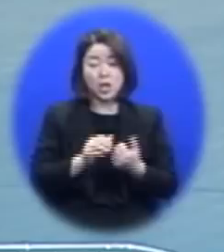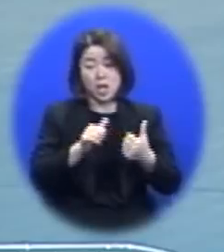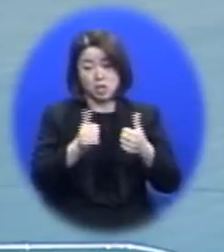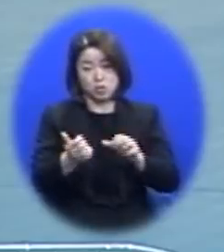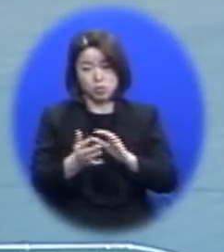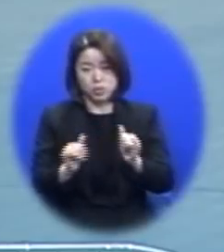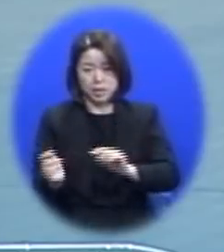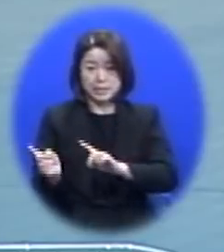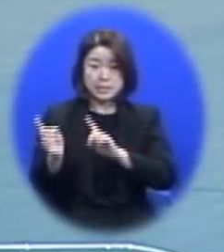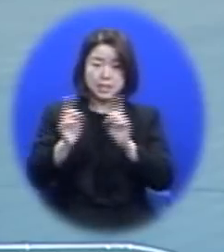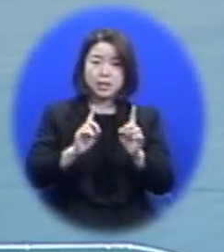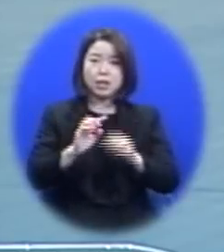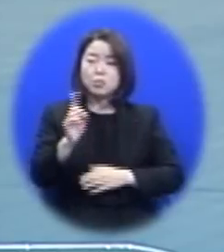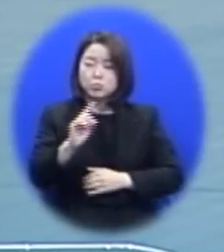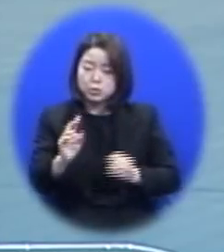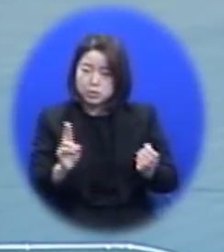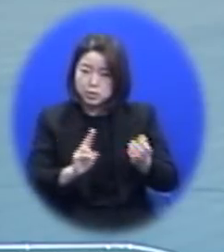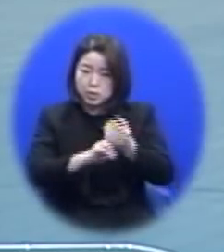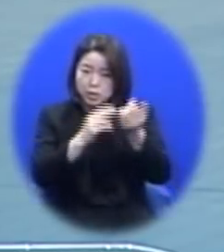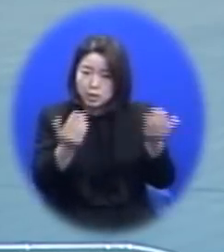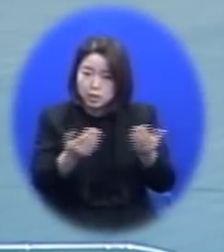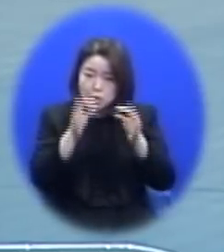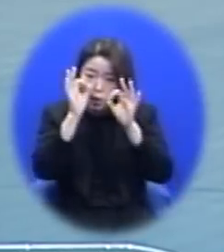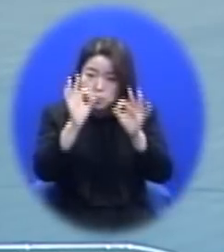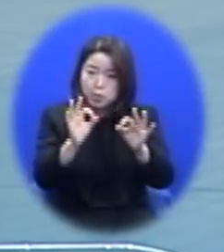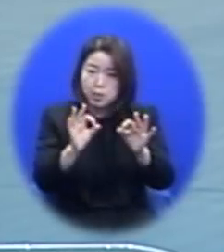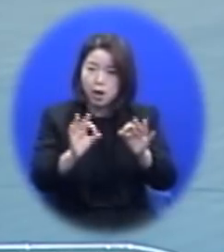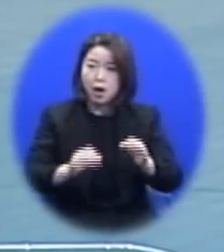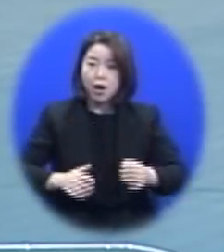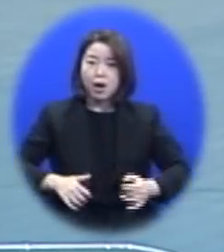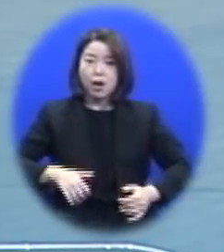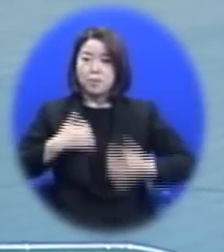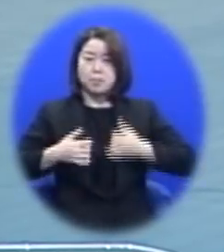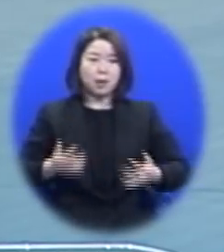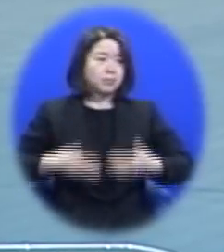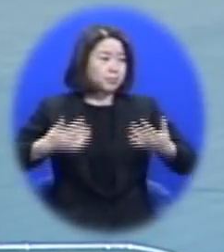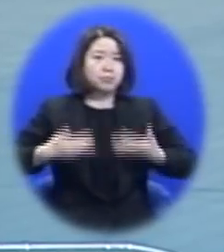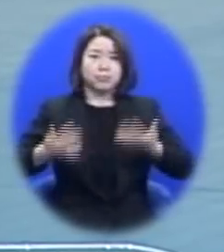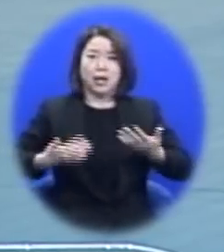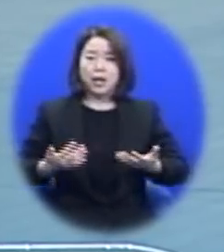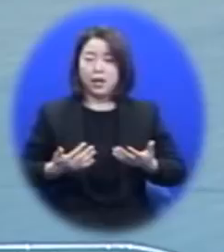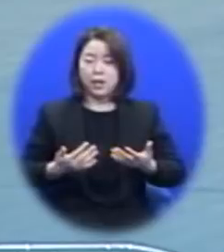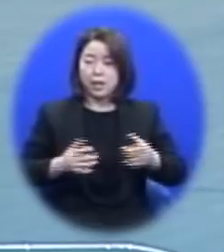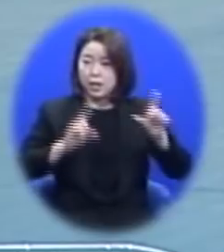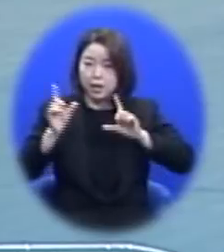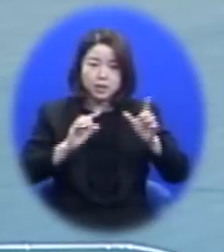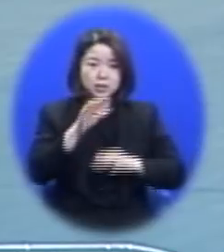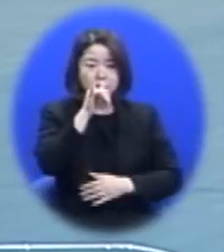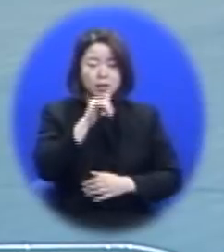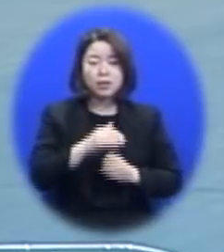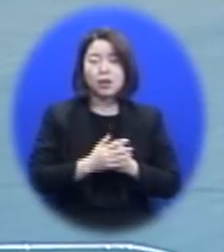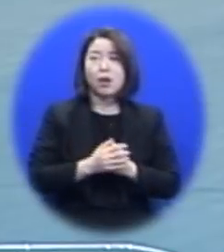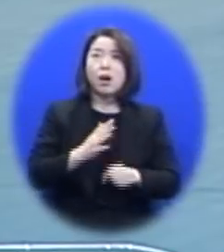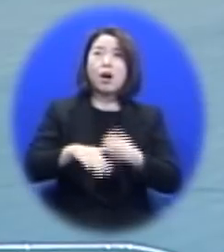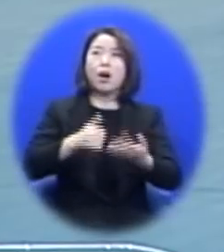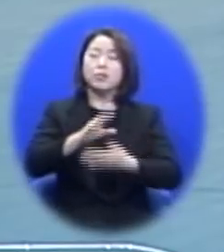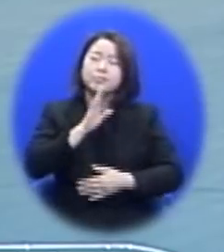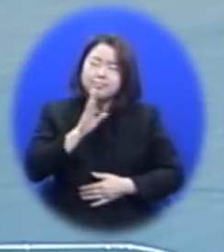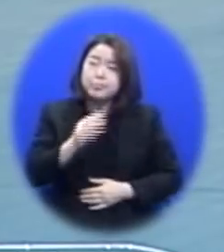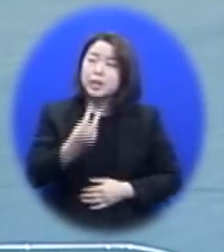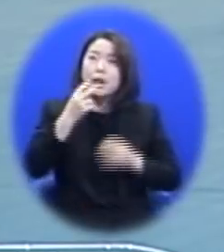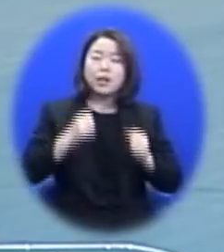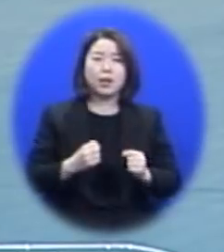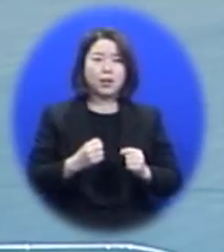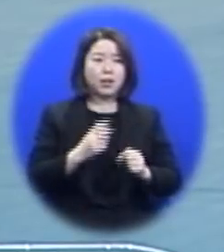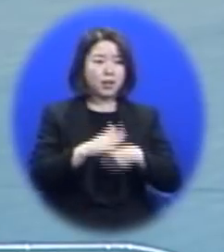자가 살아나는 어떤 기적을 이렇게 보면 그때 호들갑을 떠는 분들이 있어요. 하나님 진짜 살아계시다. 하나님이